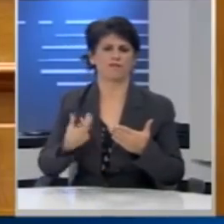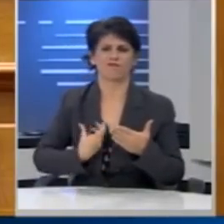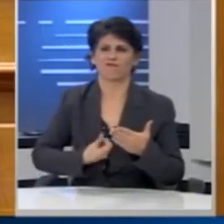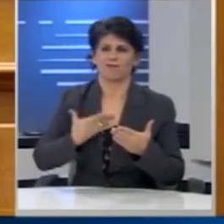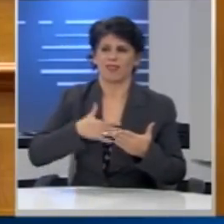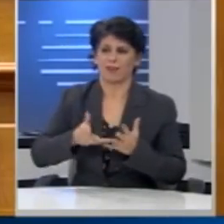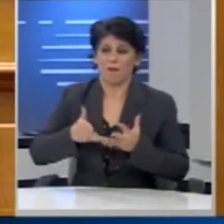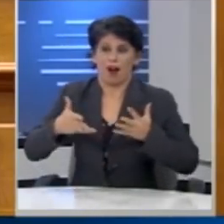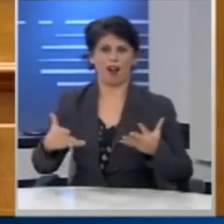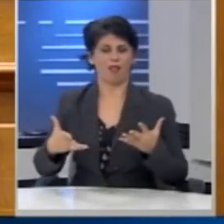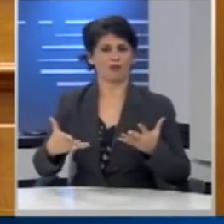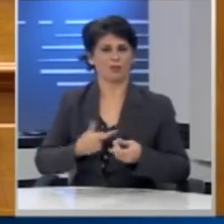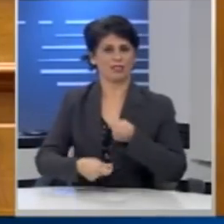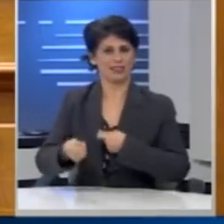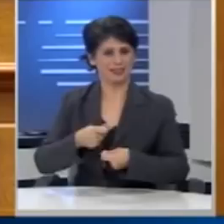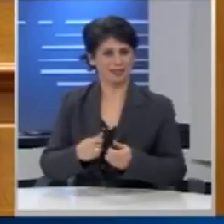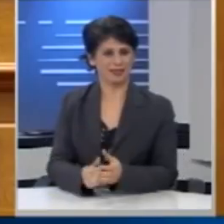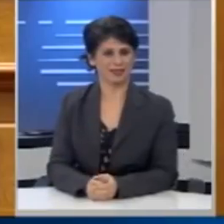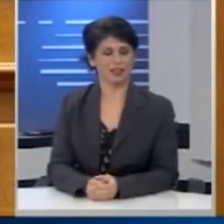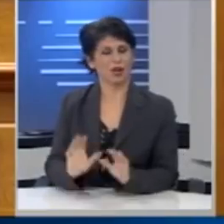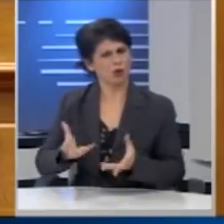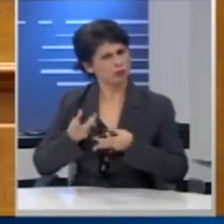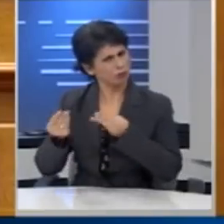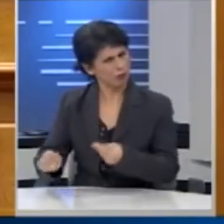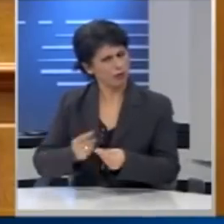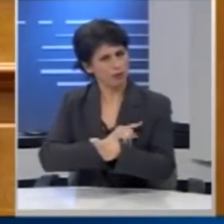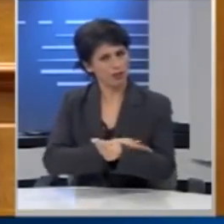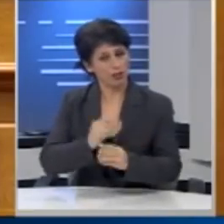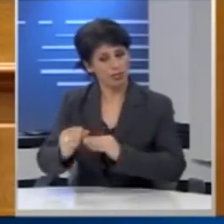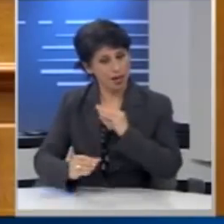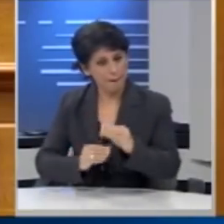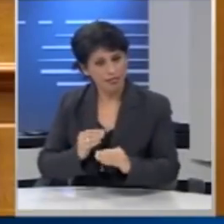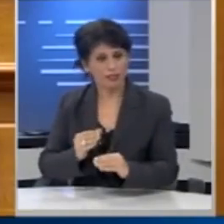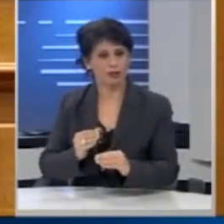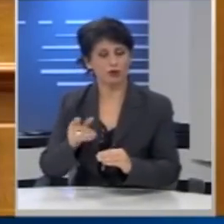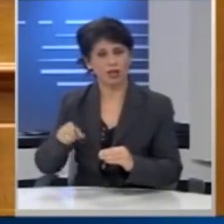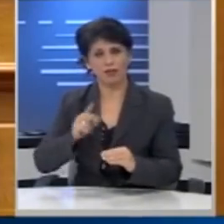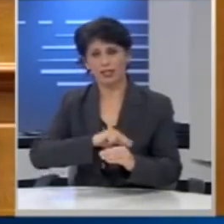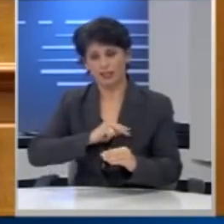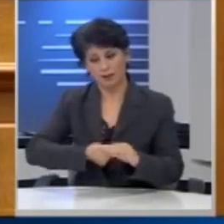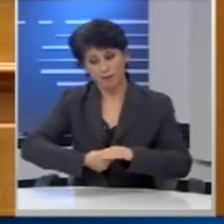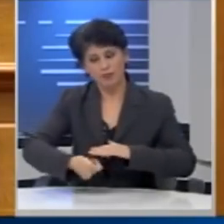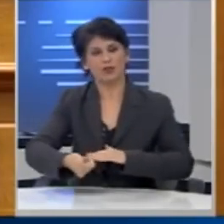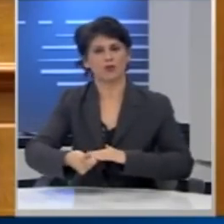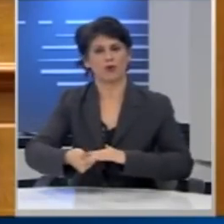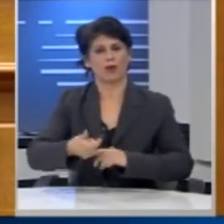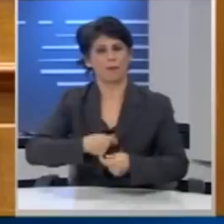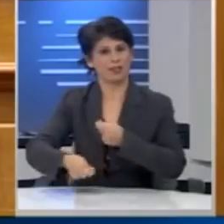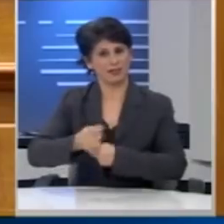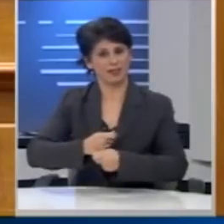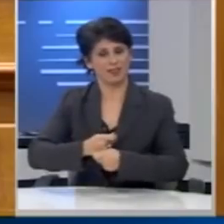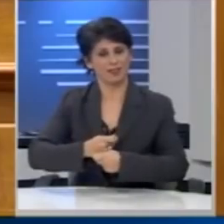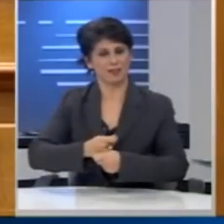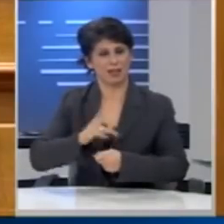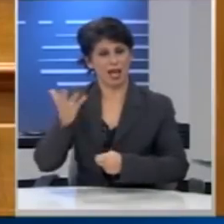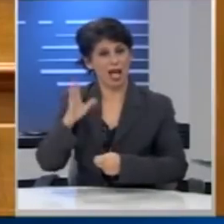μεράκι, θέλουν να τη μεγαλώσουν την επιχείρησή τους. Και όταν τους δοθεί η δυνατότητα, θα επενδύσουν αυτά τα κέρδη πίσω στην επιχείρηση. Και